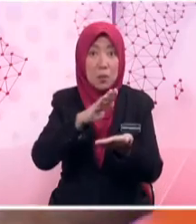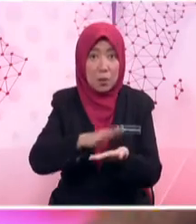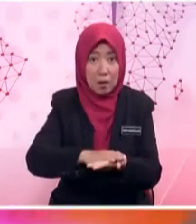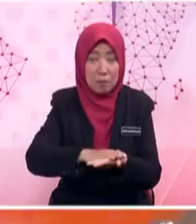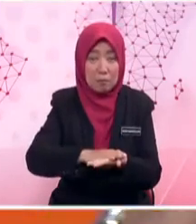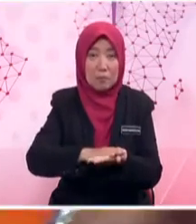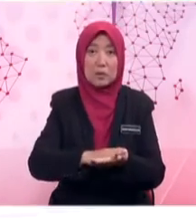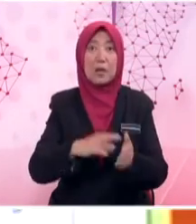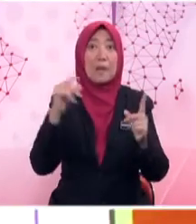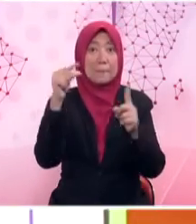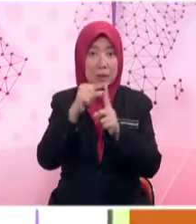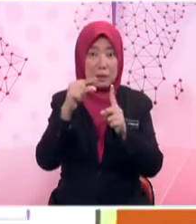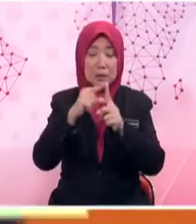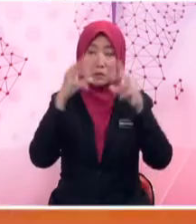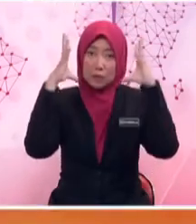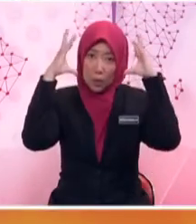cikgu gunakan ialah